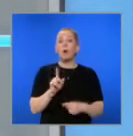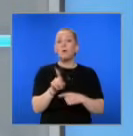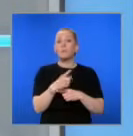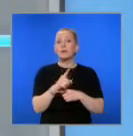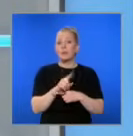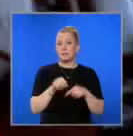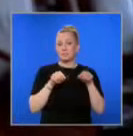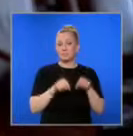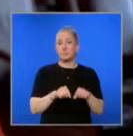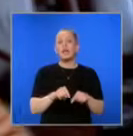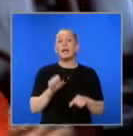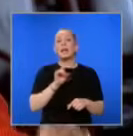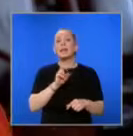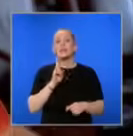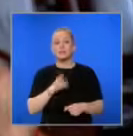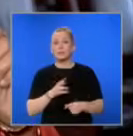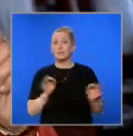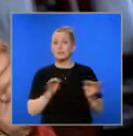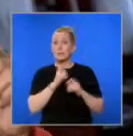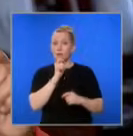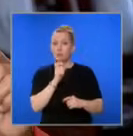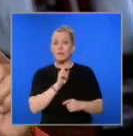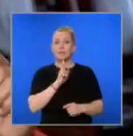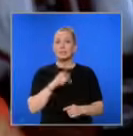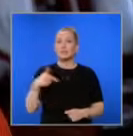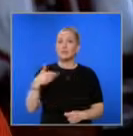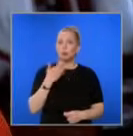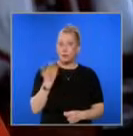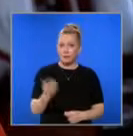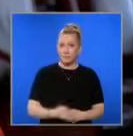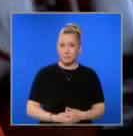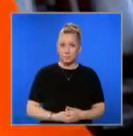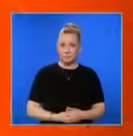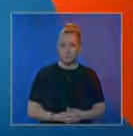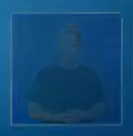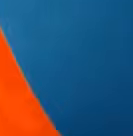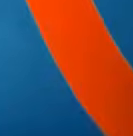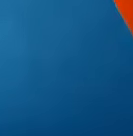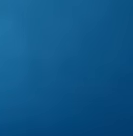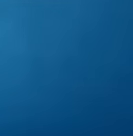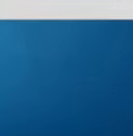Радан Кънев. И още. Специално интервю на Кристалина Георгиева.